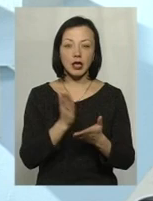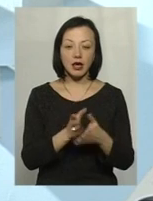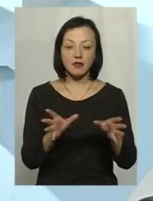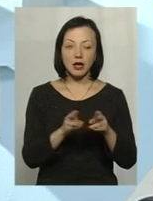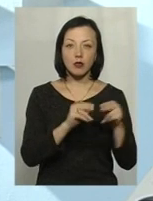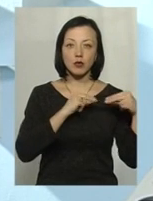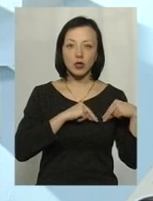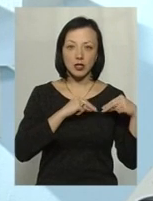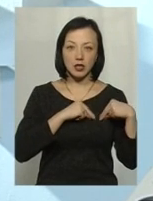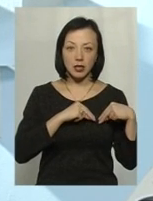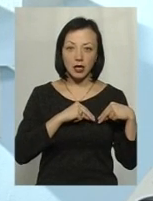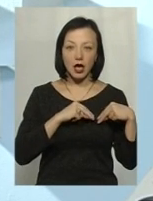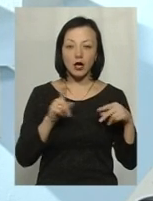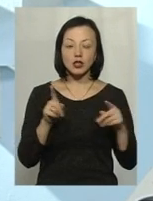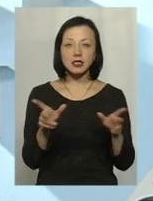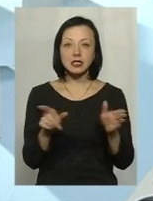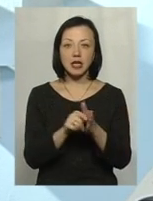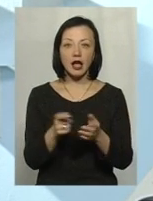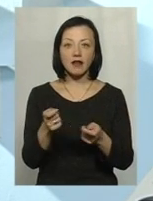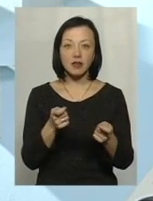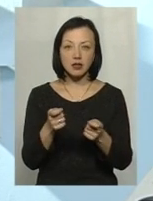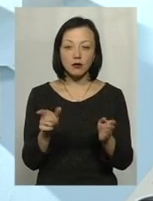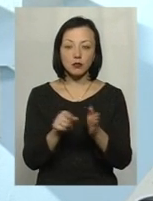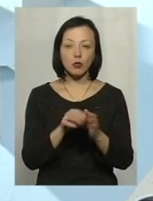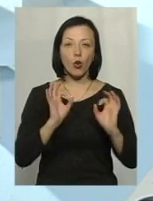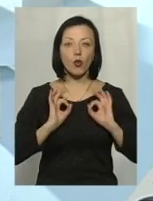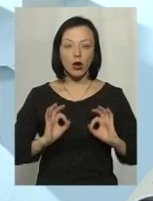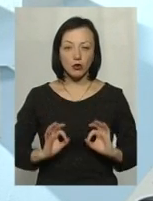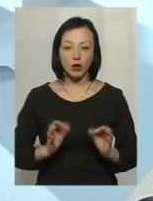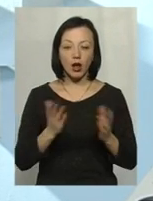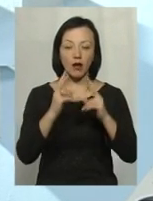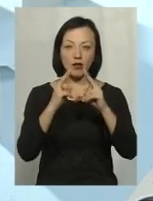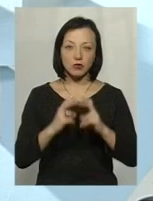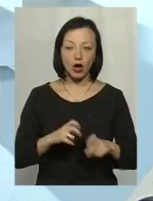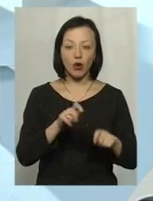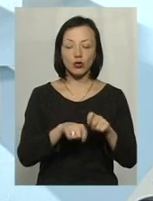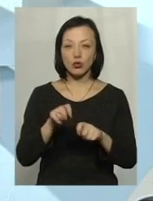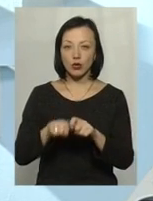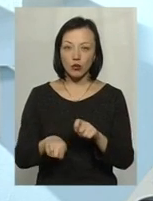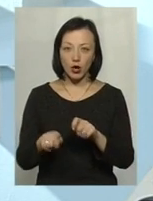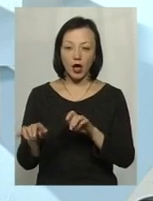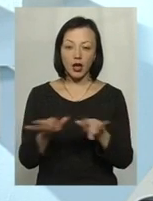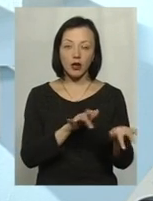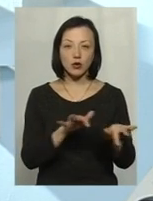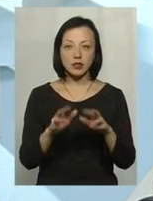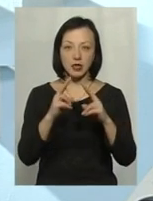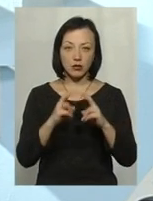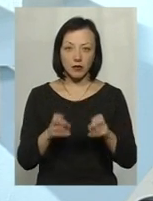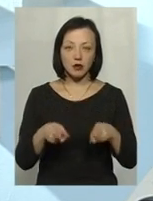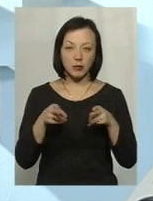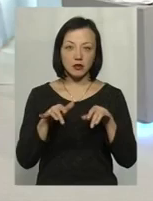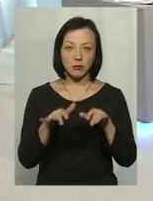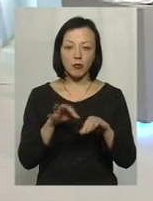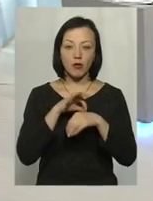взаємодія з процесуальним керівництвом, тобто з прокуратурою, яка вивчає і контролює хід розслідування кримінальних проваджень,